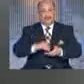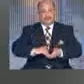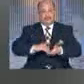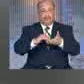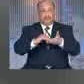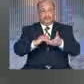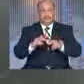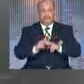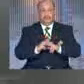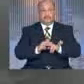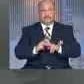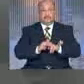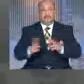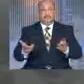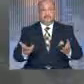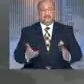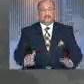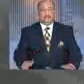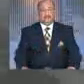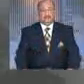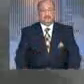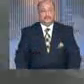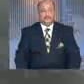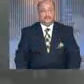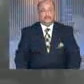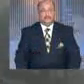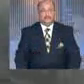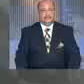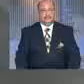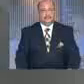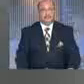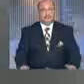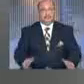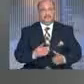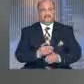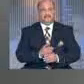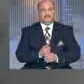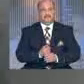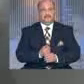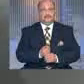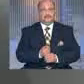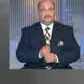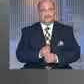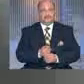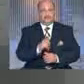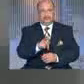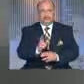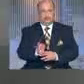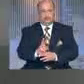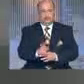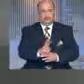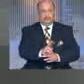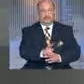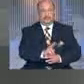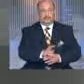عندي اليوم 10 أيام. السكانات احنا عندها معطبة عندها أشهر وأشهر، وطلبنا بالطلب